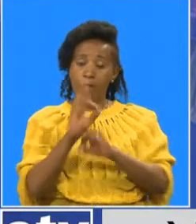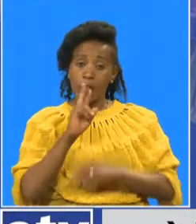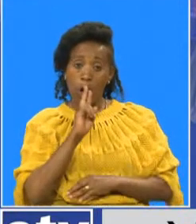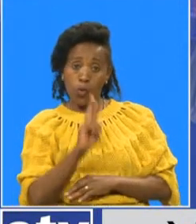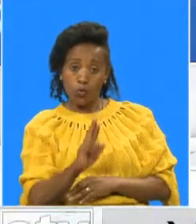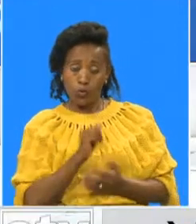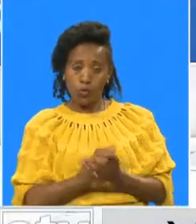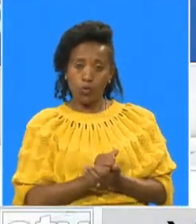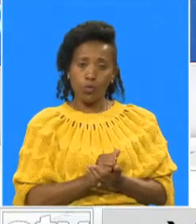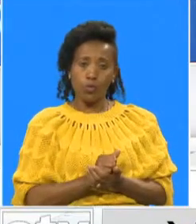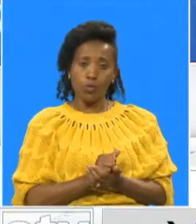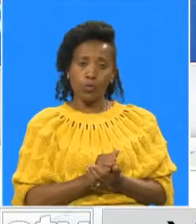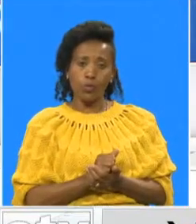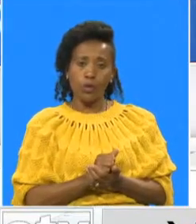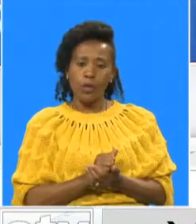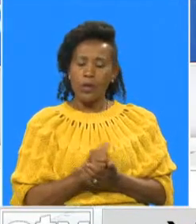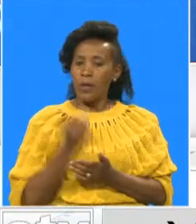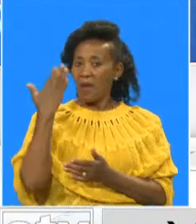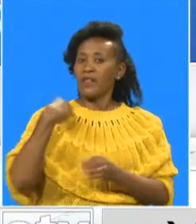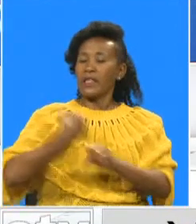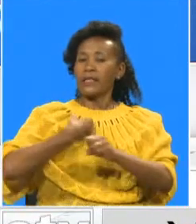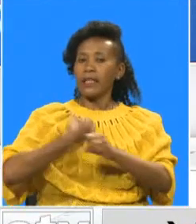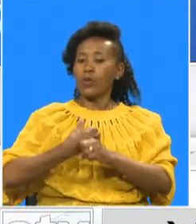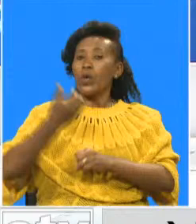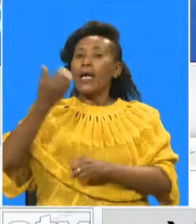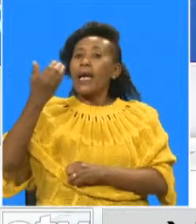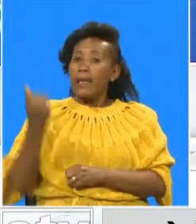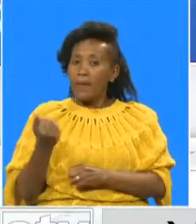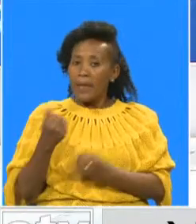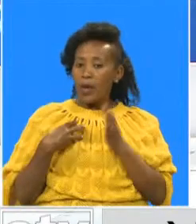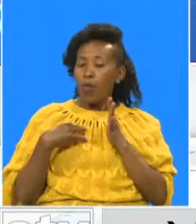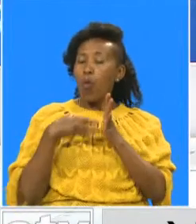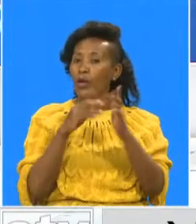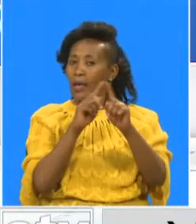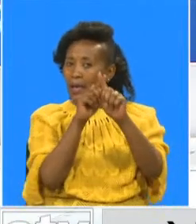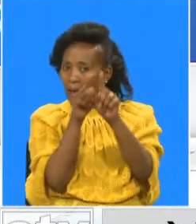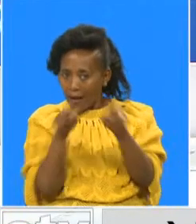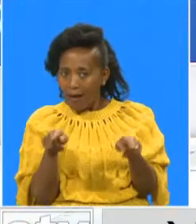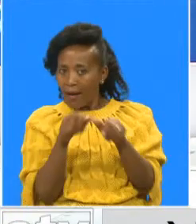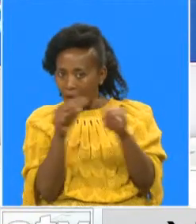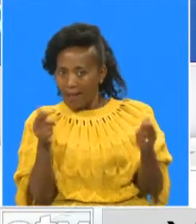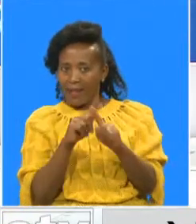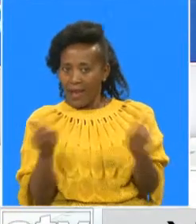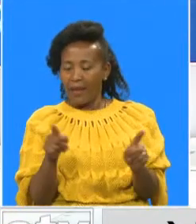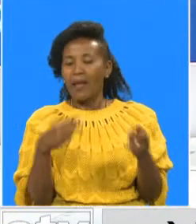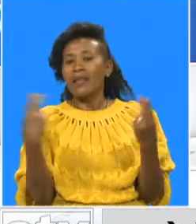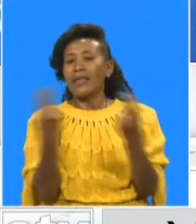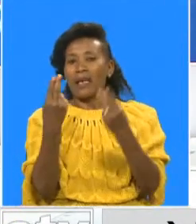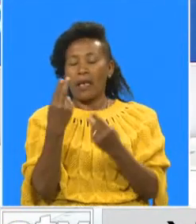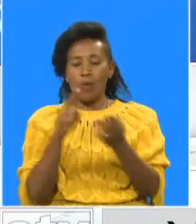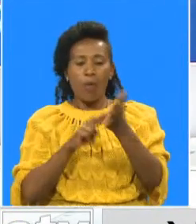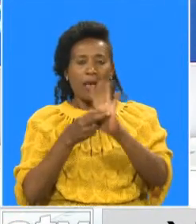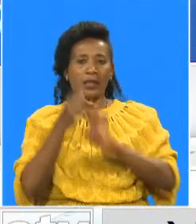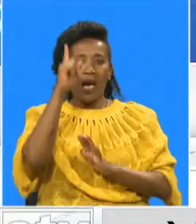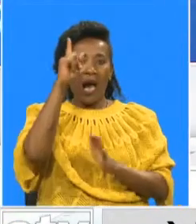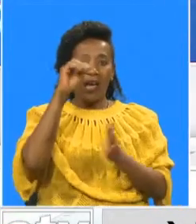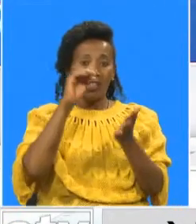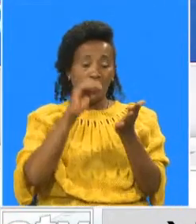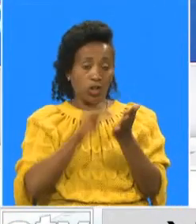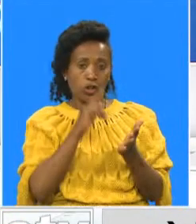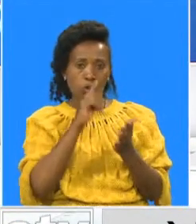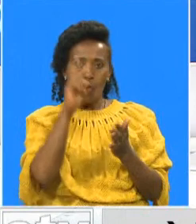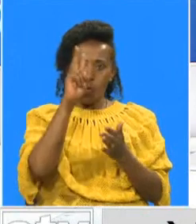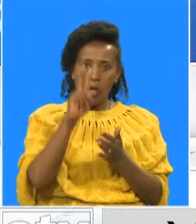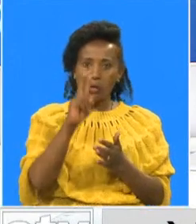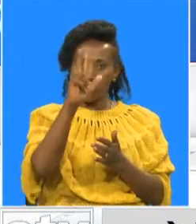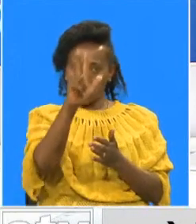በየፋብሪካዎቹም በፊት ይሰሩበት ከነበረው ሞዳሊቲ የተለየ እንዲጠቀሙ ማለት። አሁን ድሮ አንድ ሽፍት ከሆነ ወደ